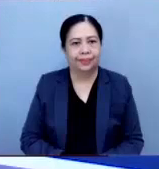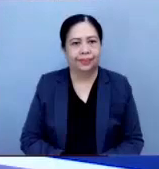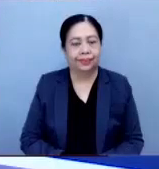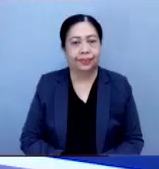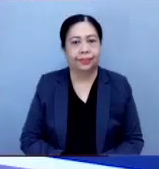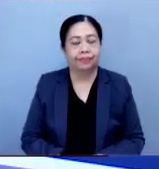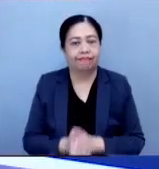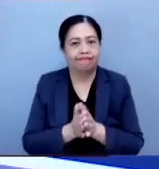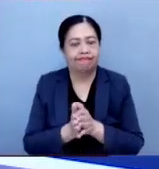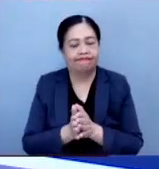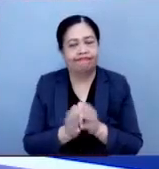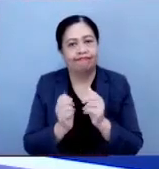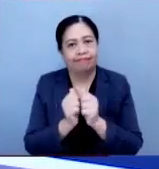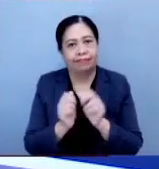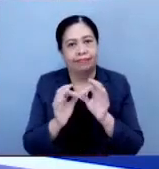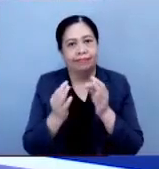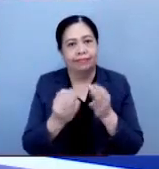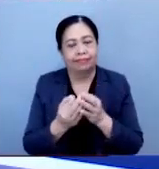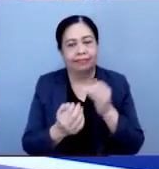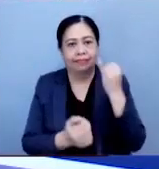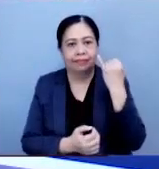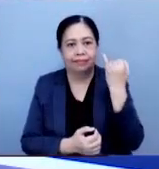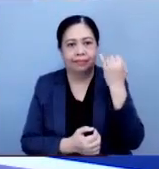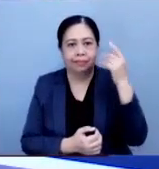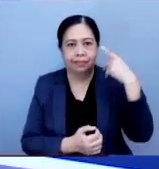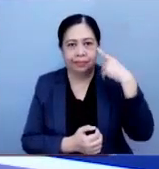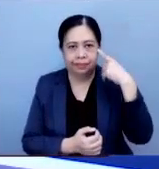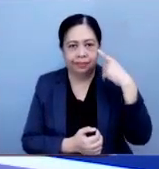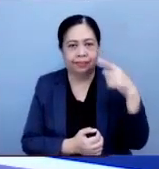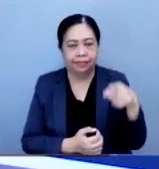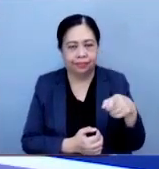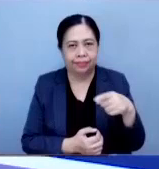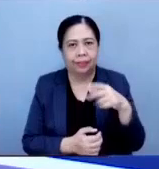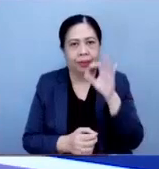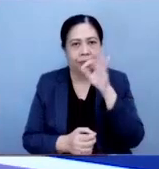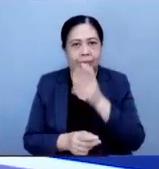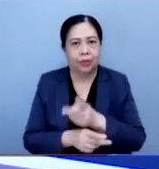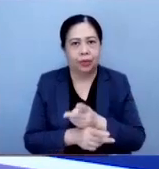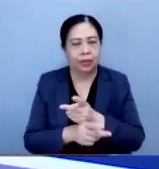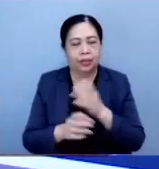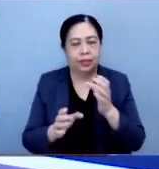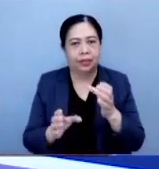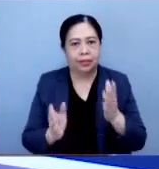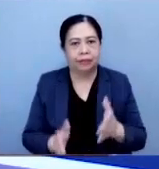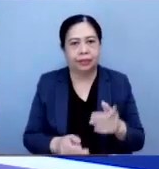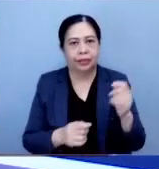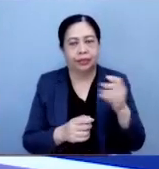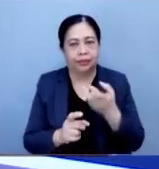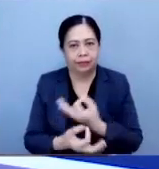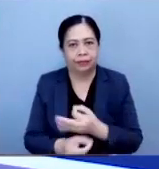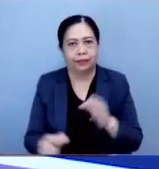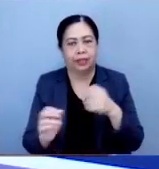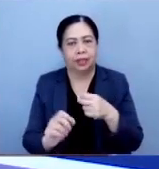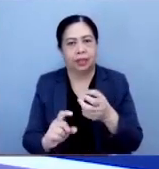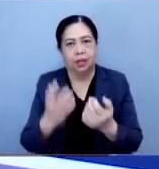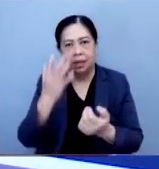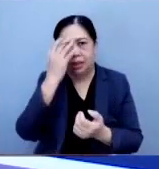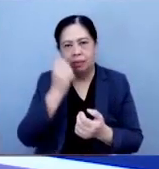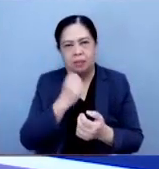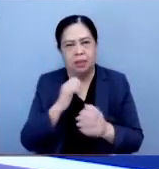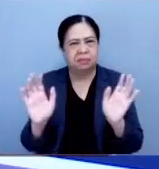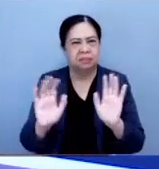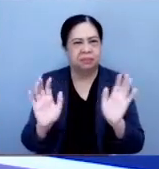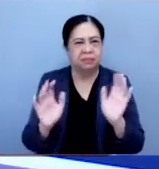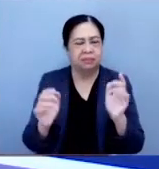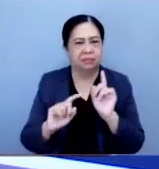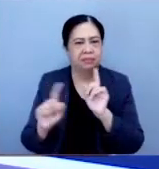Sabik ng mga kapiling ng kanyang pamilya, si Jelinor Pacheco, ang Pinoy caregiver na pinalaya ng Hamas. Wala na raw planong bumalik si Jelinor sa Israel